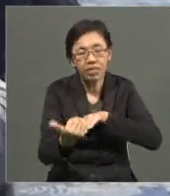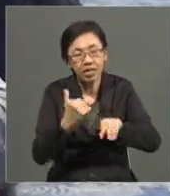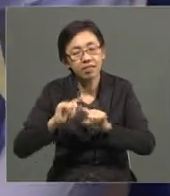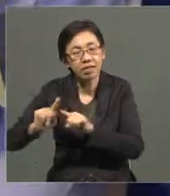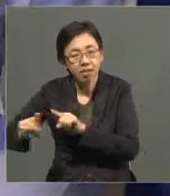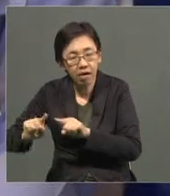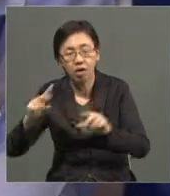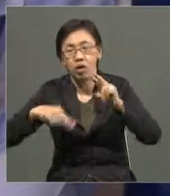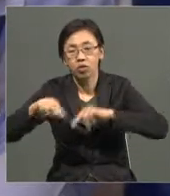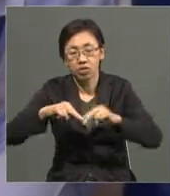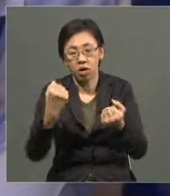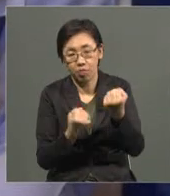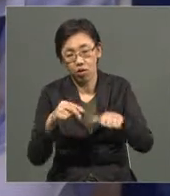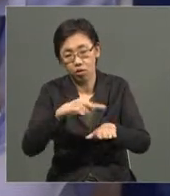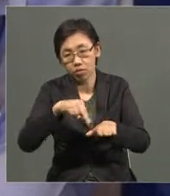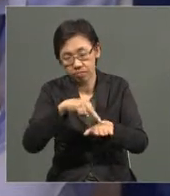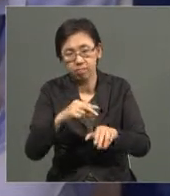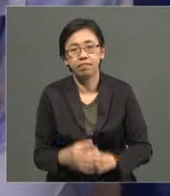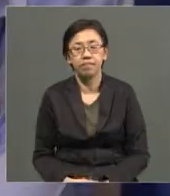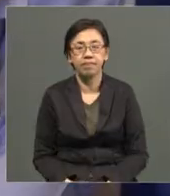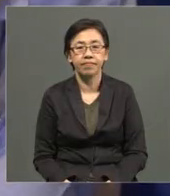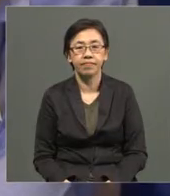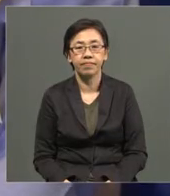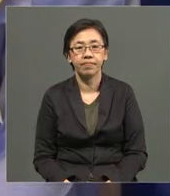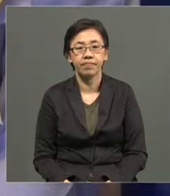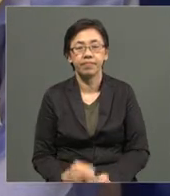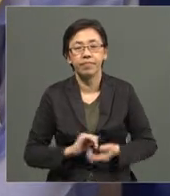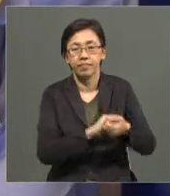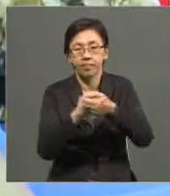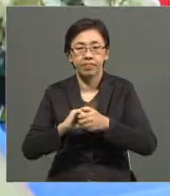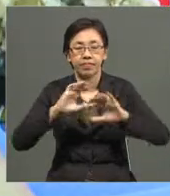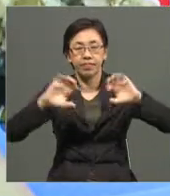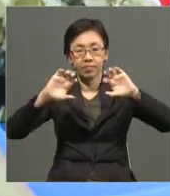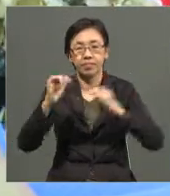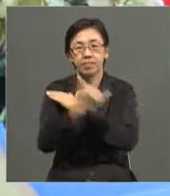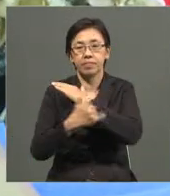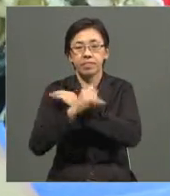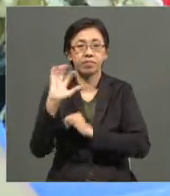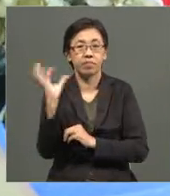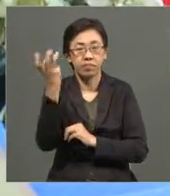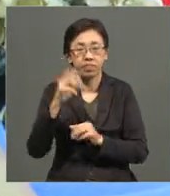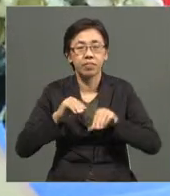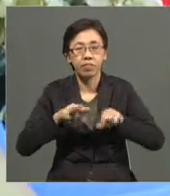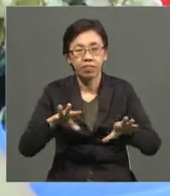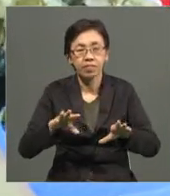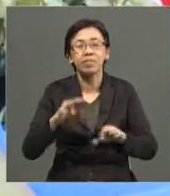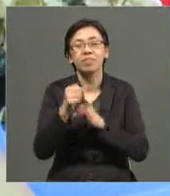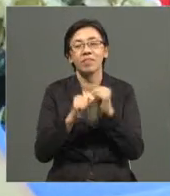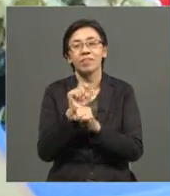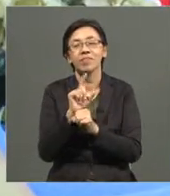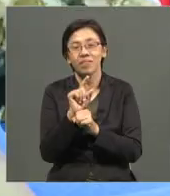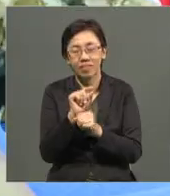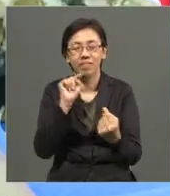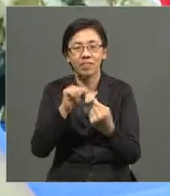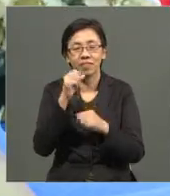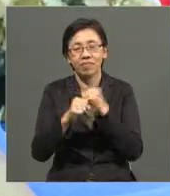การตรวจสอบสภาพรถนอกจากนี้ยังได้ร่วมมือกับรัฐบาลทั่วโลกประกาศทศวรรษที่2แห่งความปลอดภัยทางถน